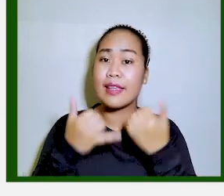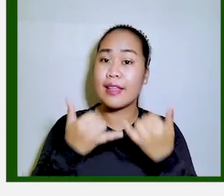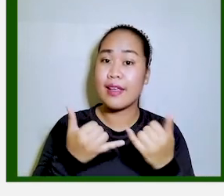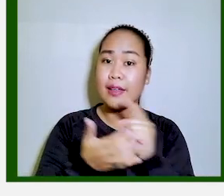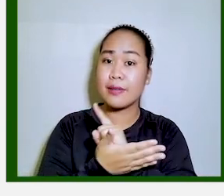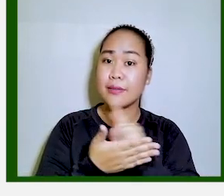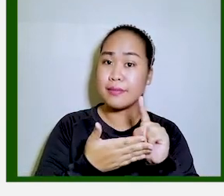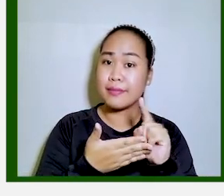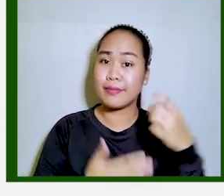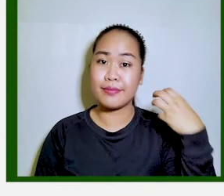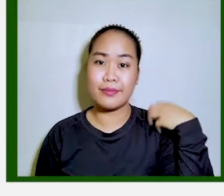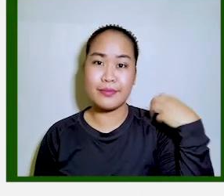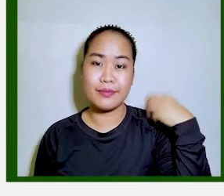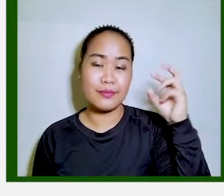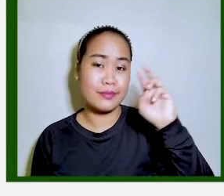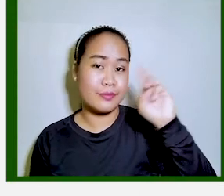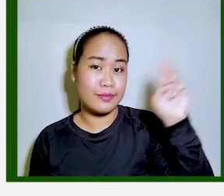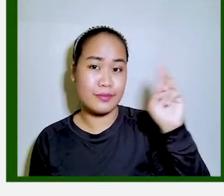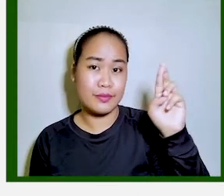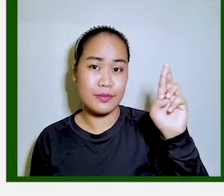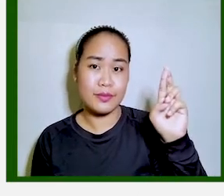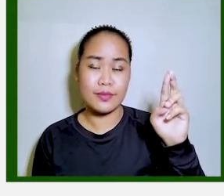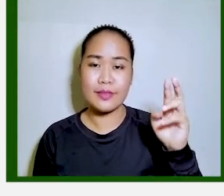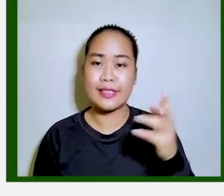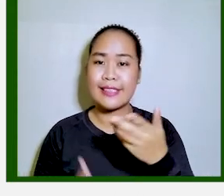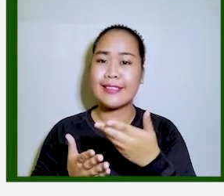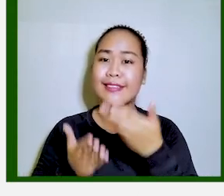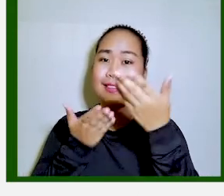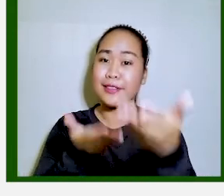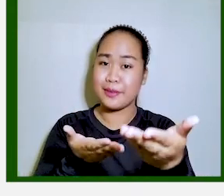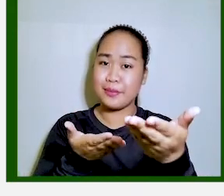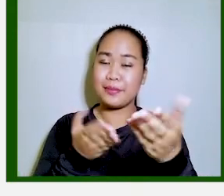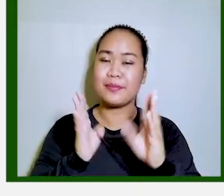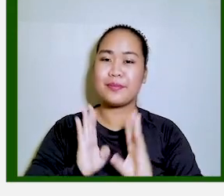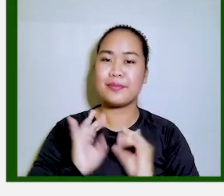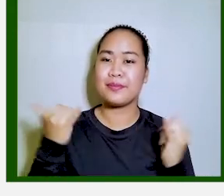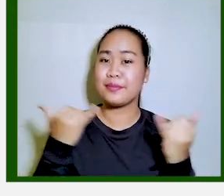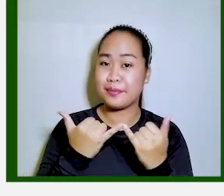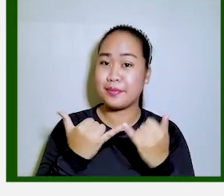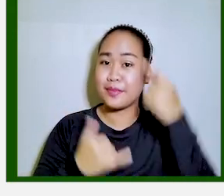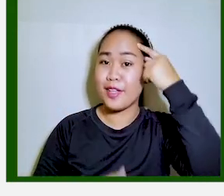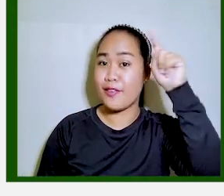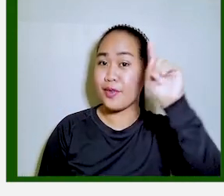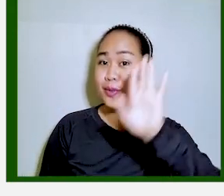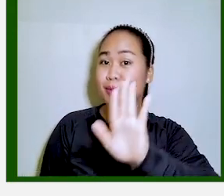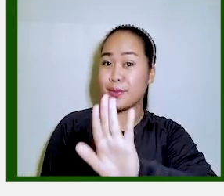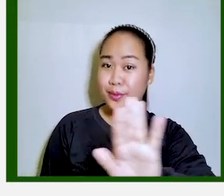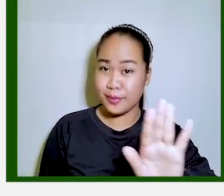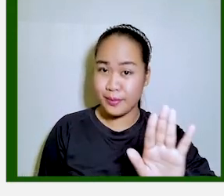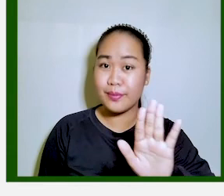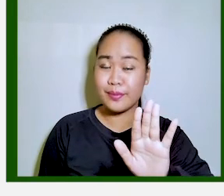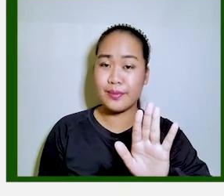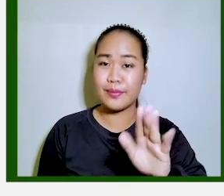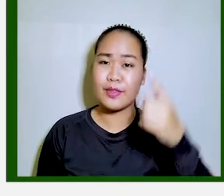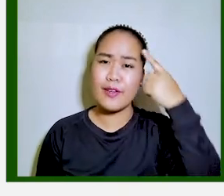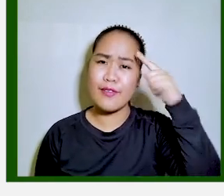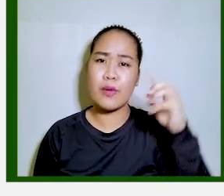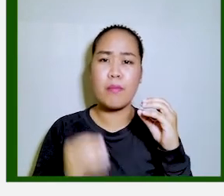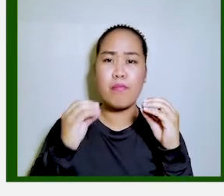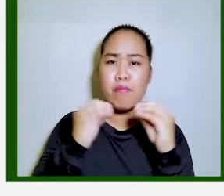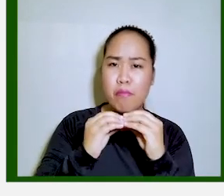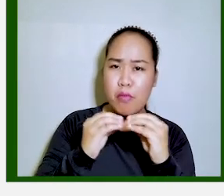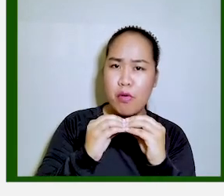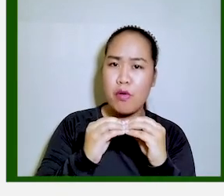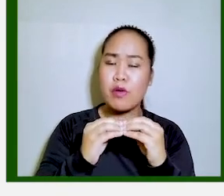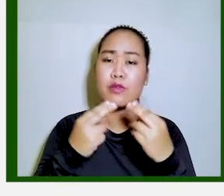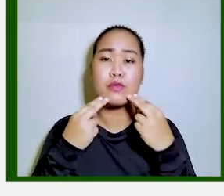weekly Kapitan's Report ay of course handog ng ating barangay sa inyo para mas maging updated